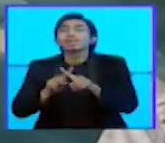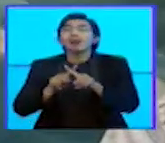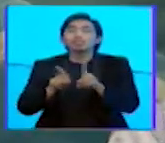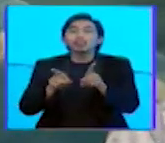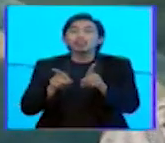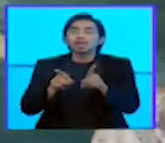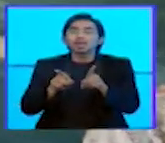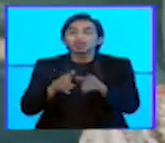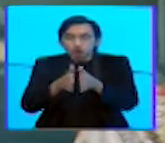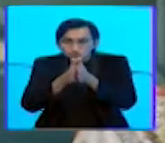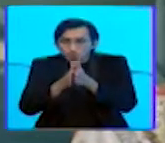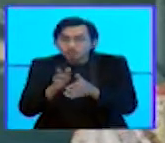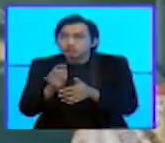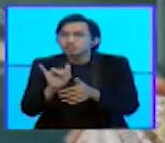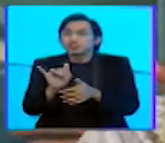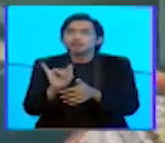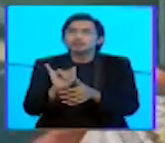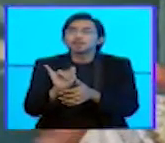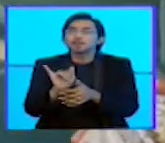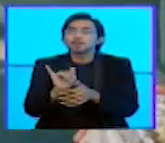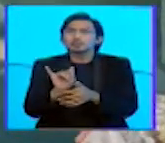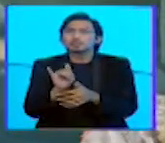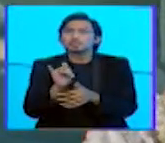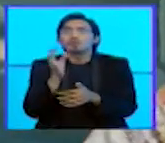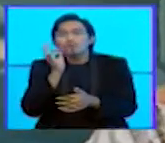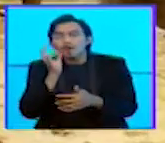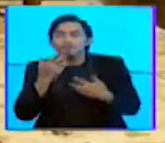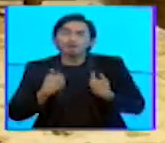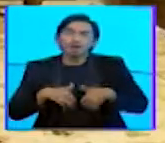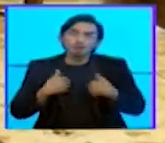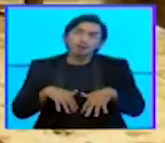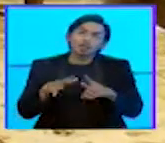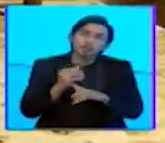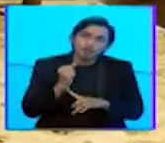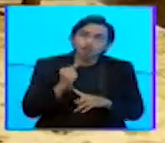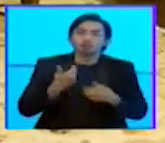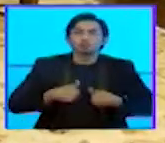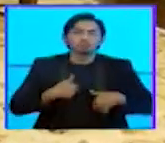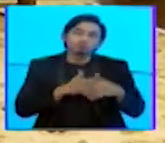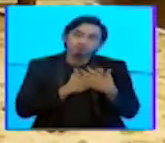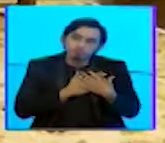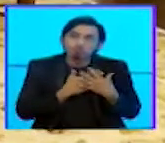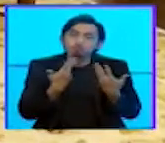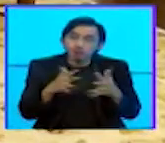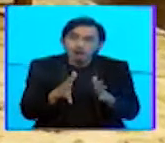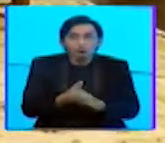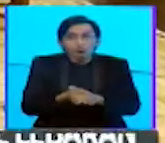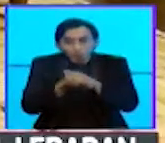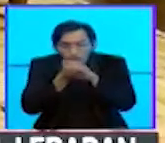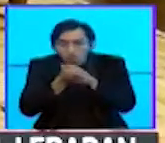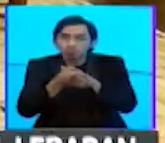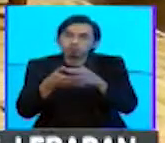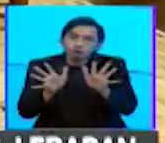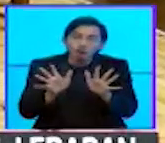tapi kekinian kita mohon maaf lahir batin, kita cium tangan ya Non ya, kita cium tangan,